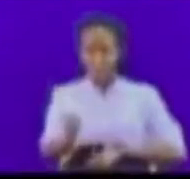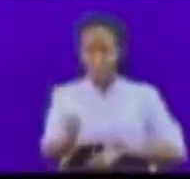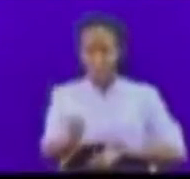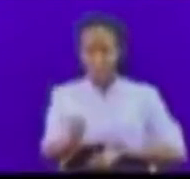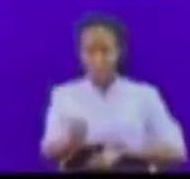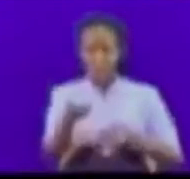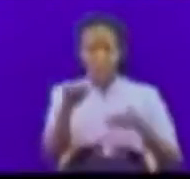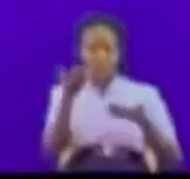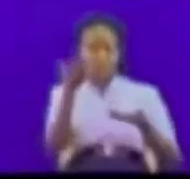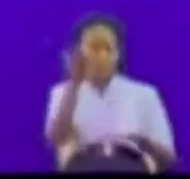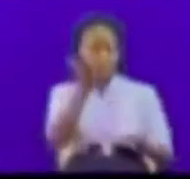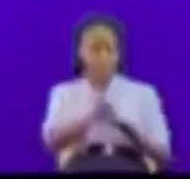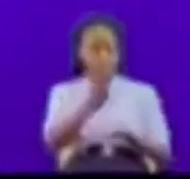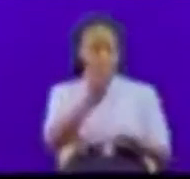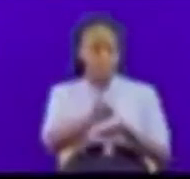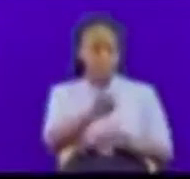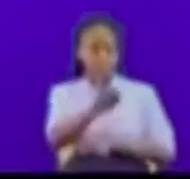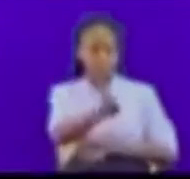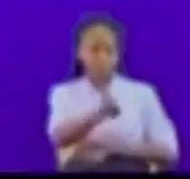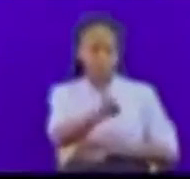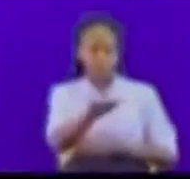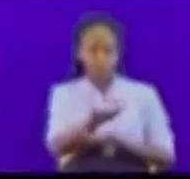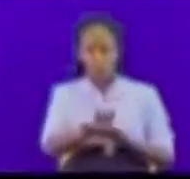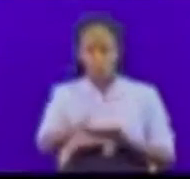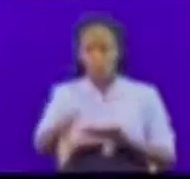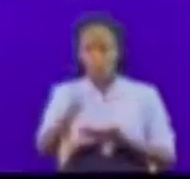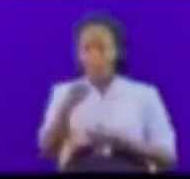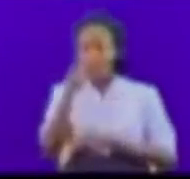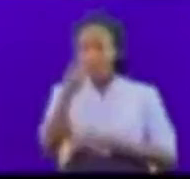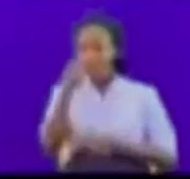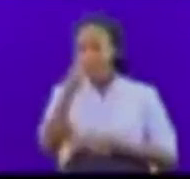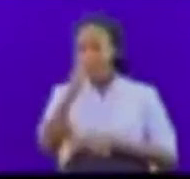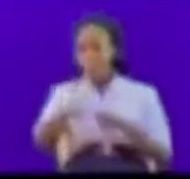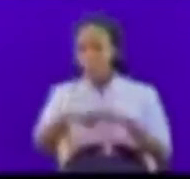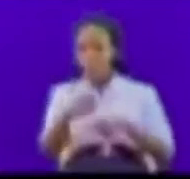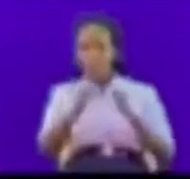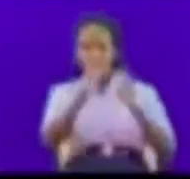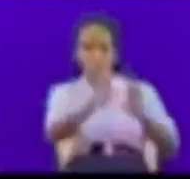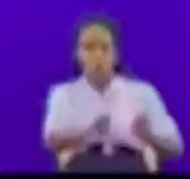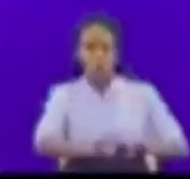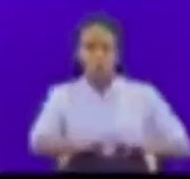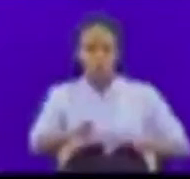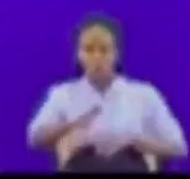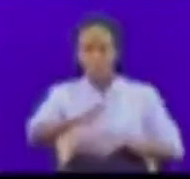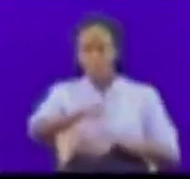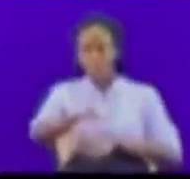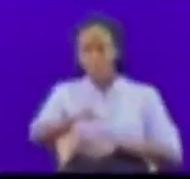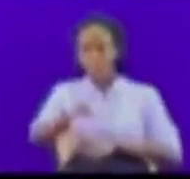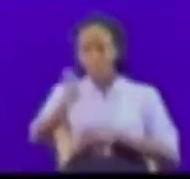Uthibitisho huu unamuondolea sifa Mheshimiwa Mpango kuendelea kuwa mbunge wa jimbo la Buhigwe.